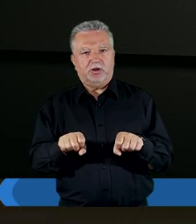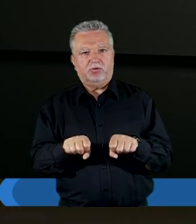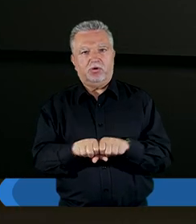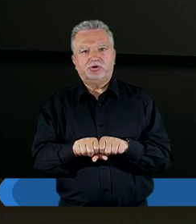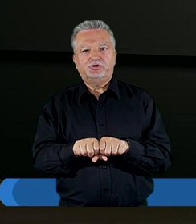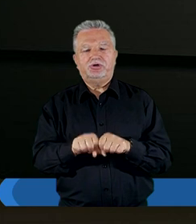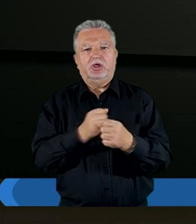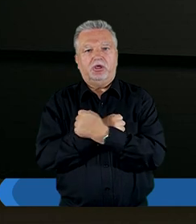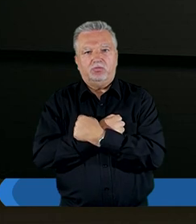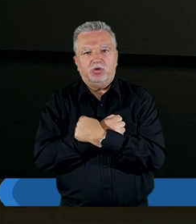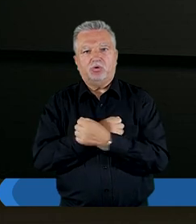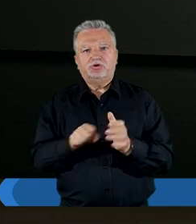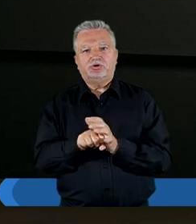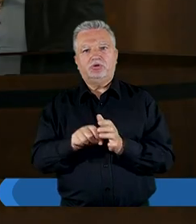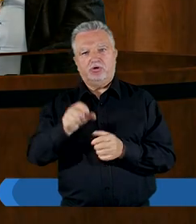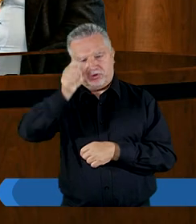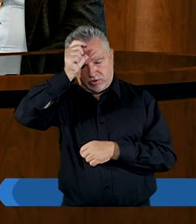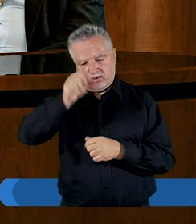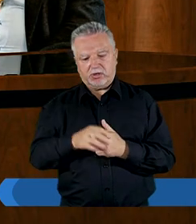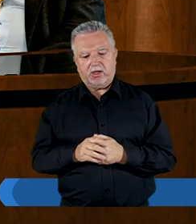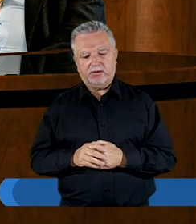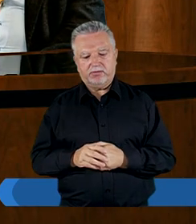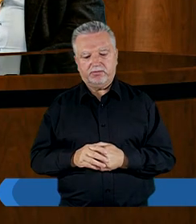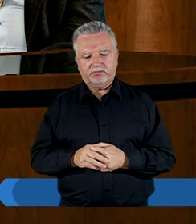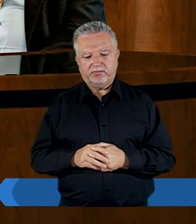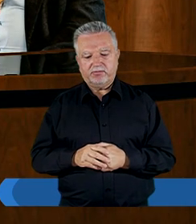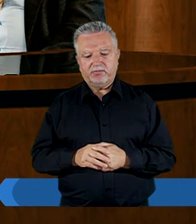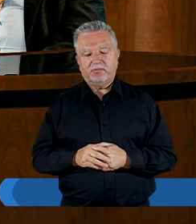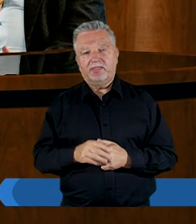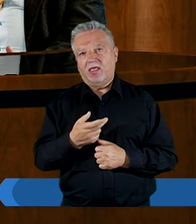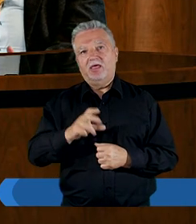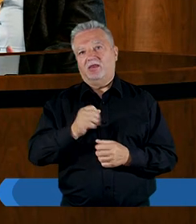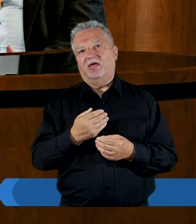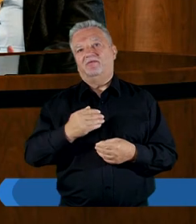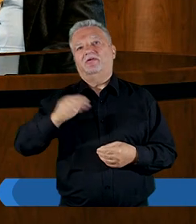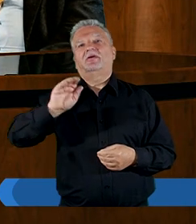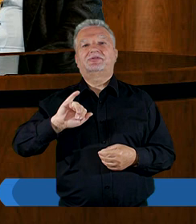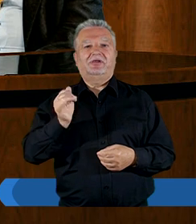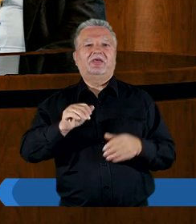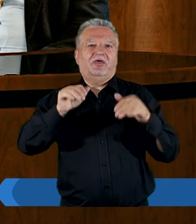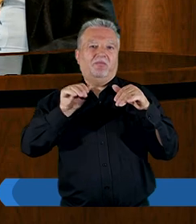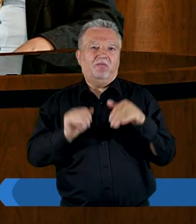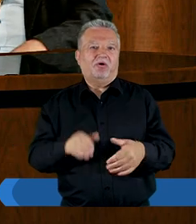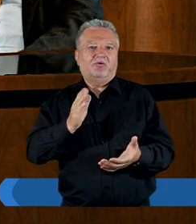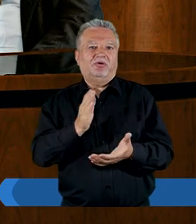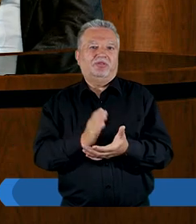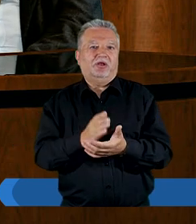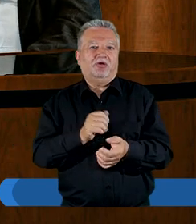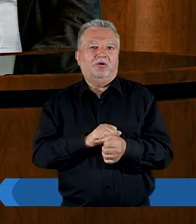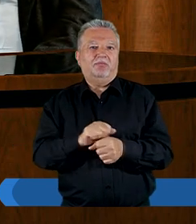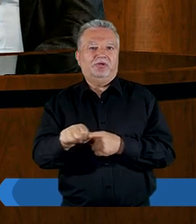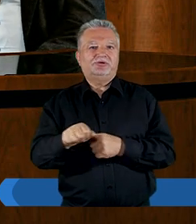sprawiedliwości, miłości do człowieka? No, największe, jakie mogło być, najważniejsze